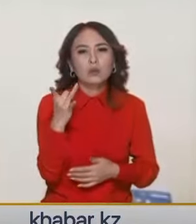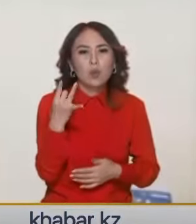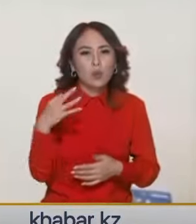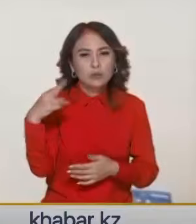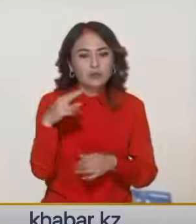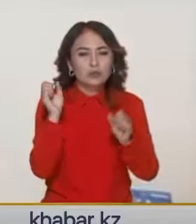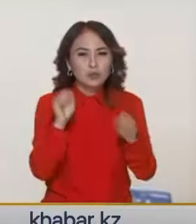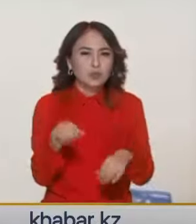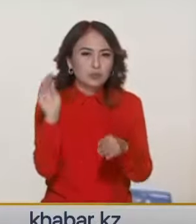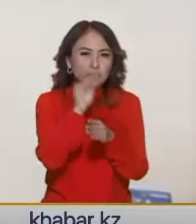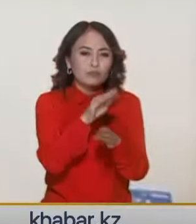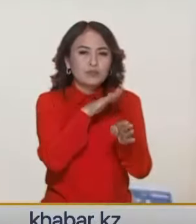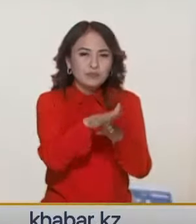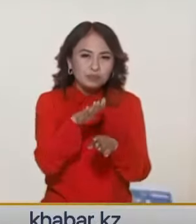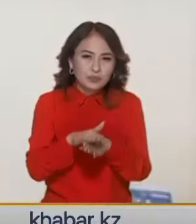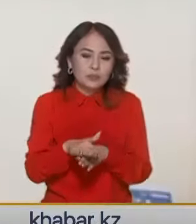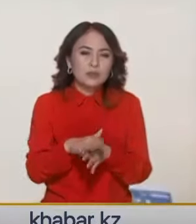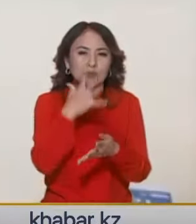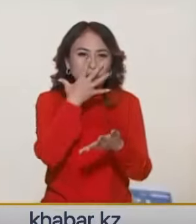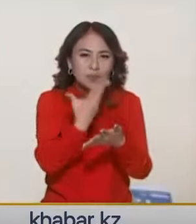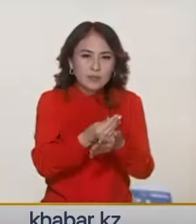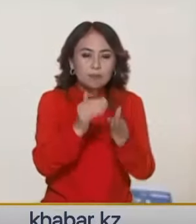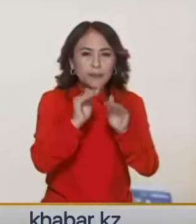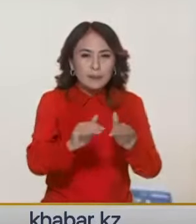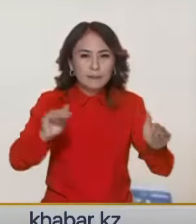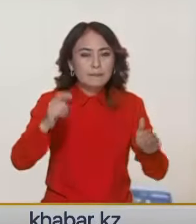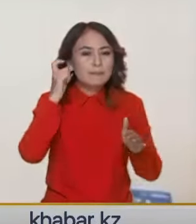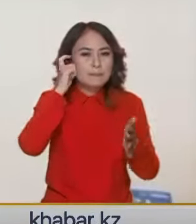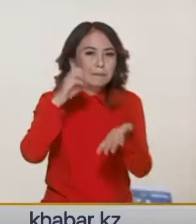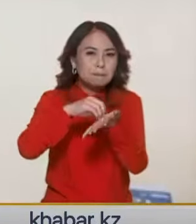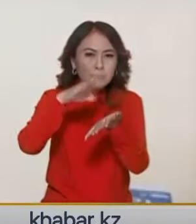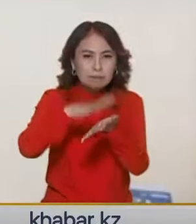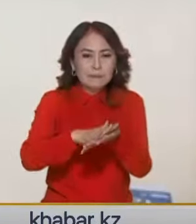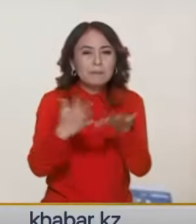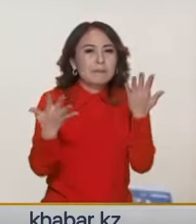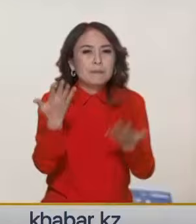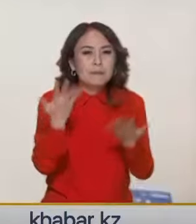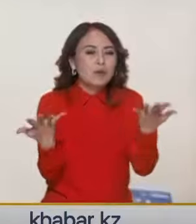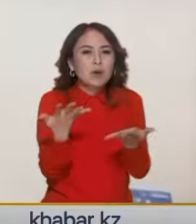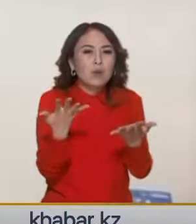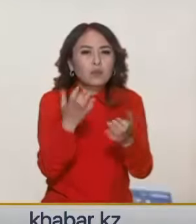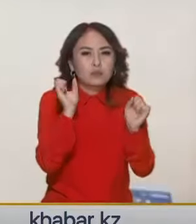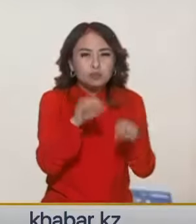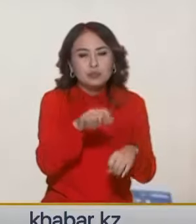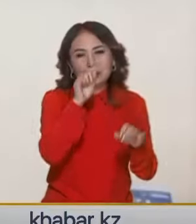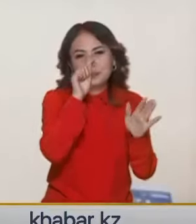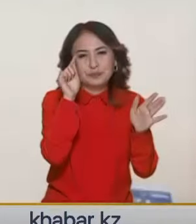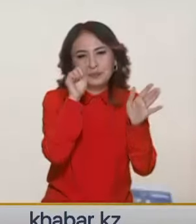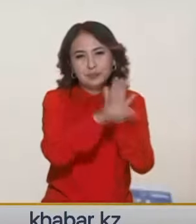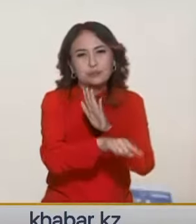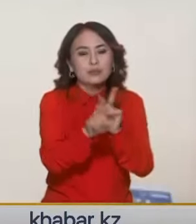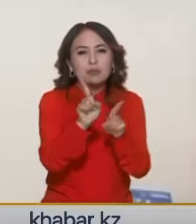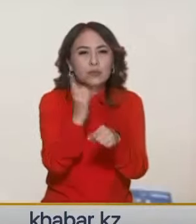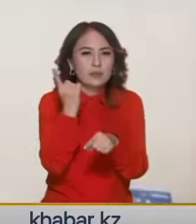осы қосымшаларды орнатып, балаларыңыздың жасын көрсете отырып, қандай да бір контенттерге